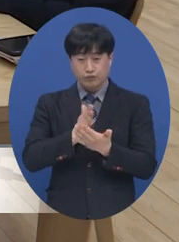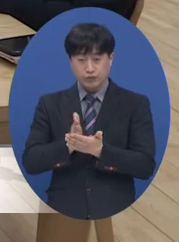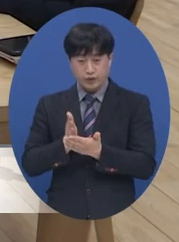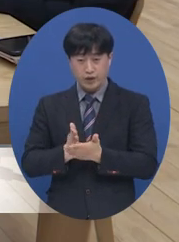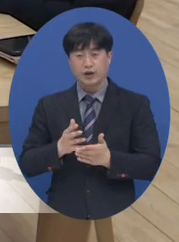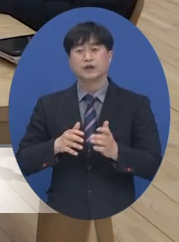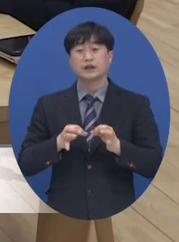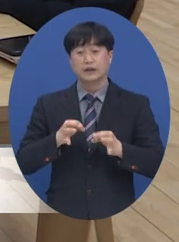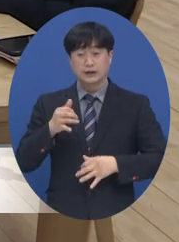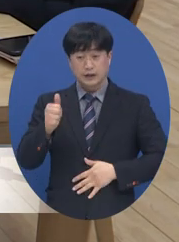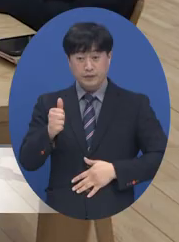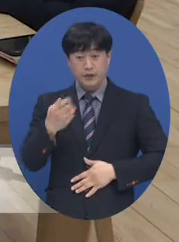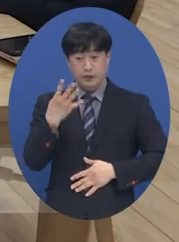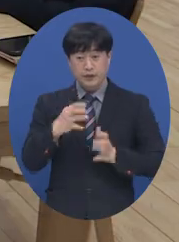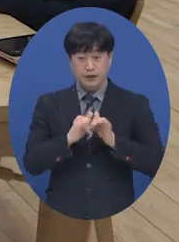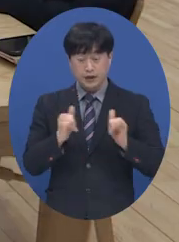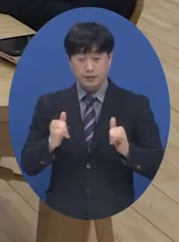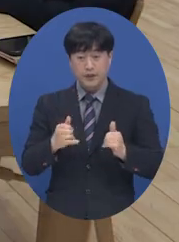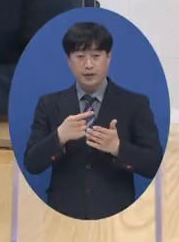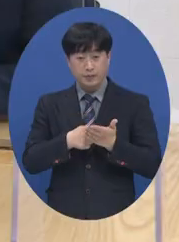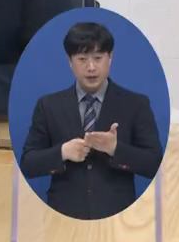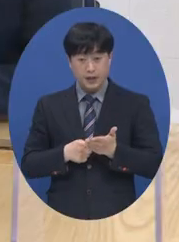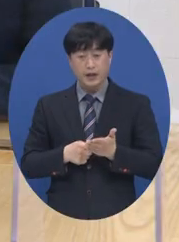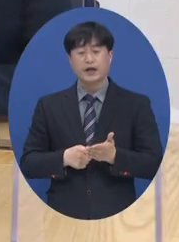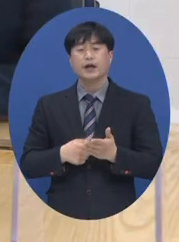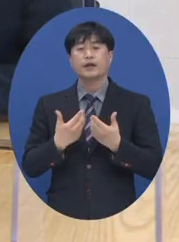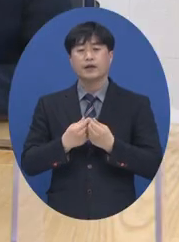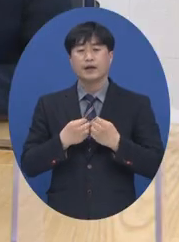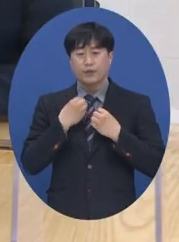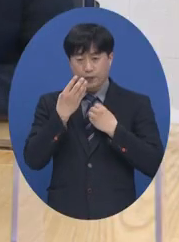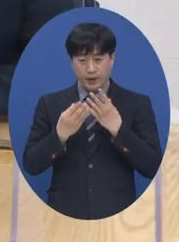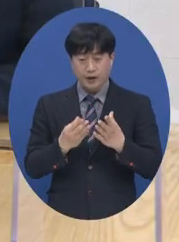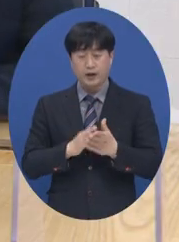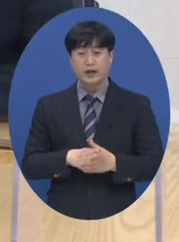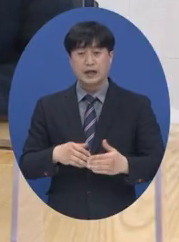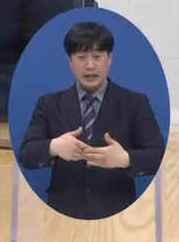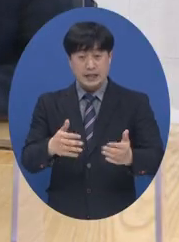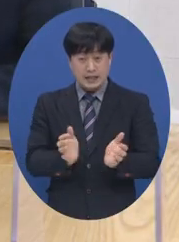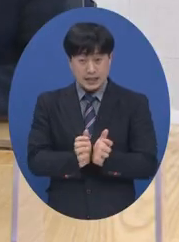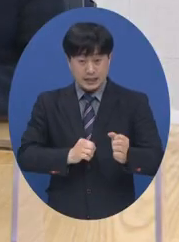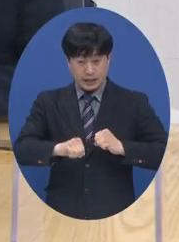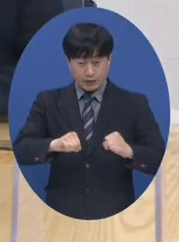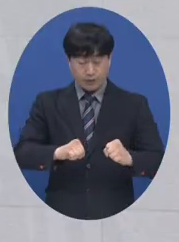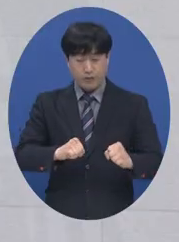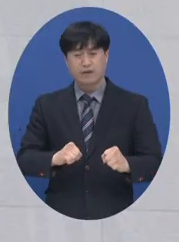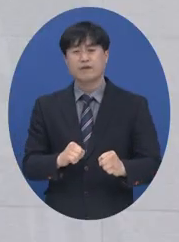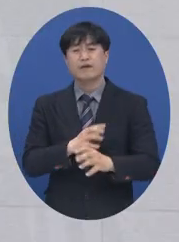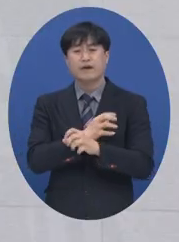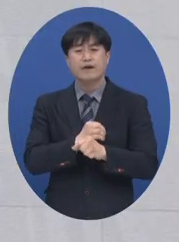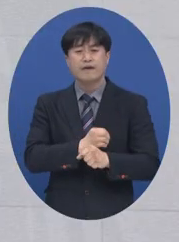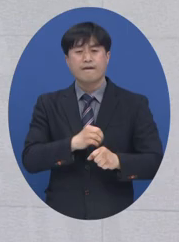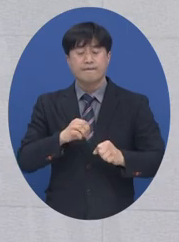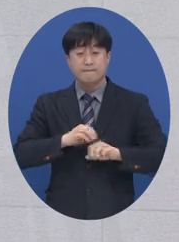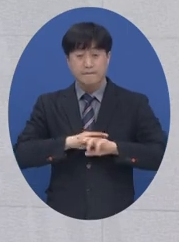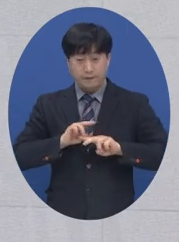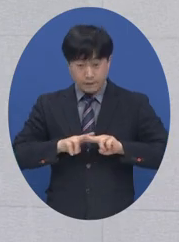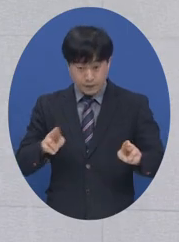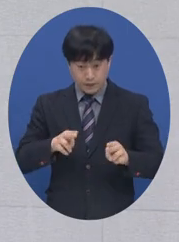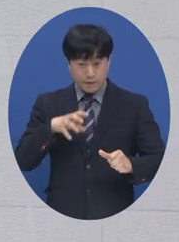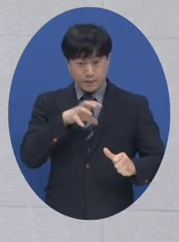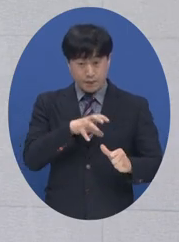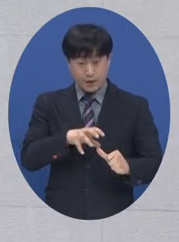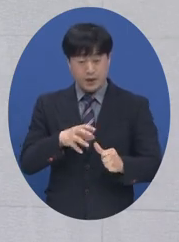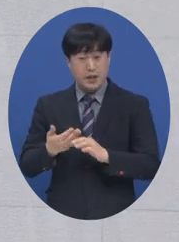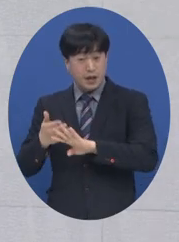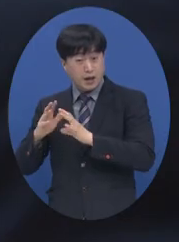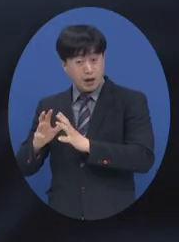분야별 점주 4명이 피해 사례를 털어놓았습니다. 점주 단체 활동을 이유로 본사가 계약해지를 압박하거나 외국법 적용을 규정하고